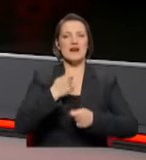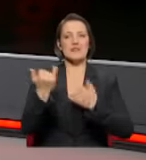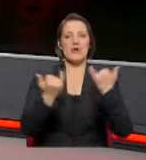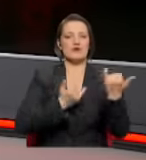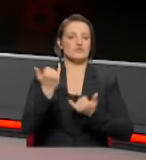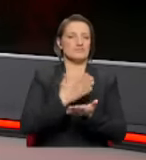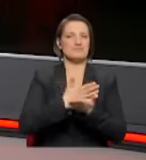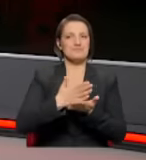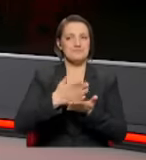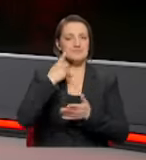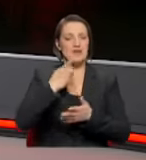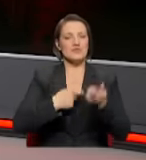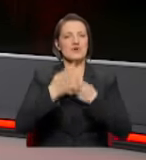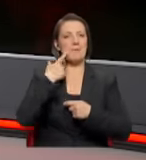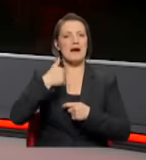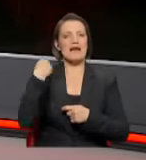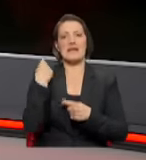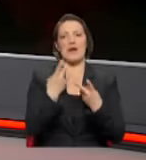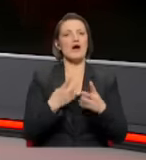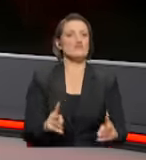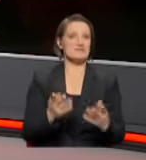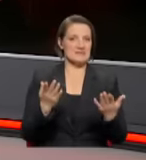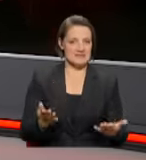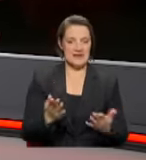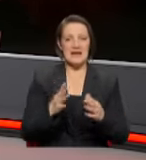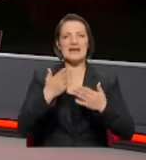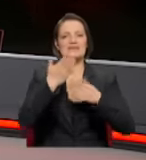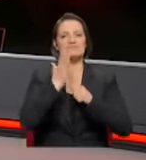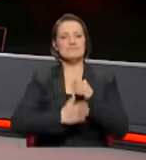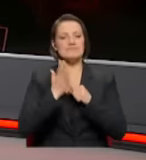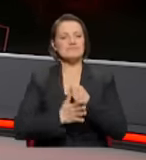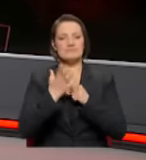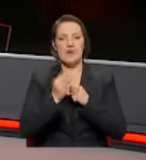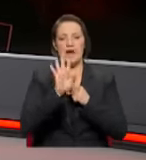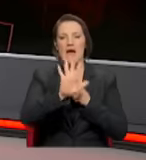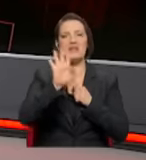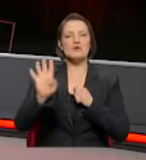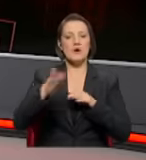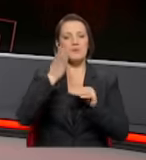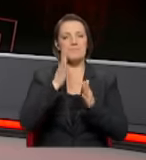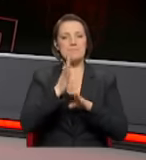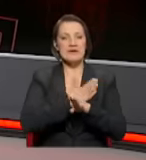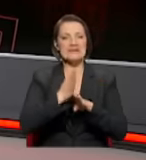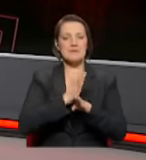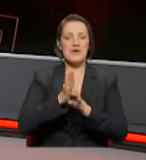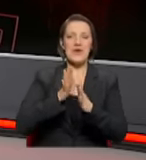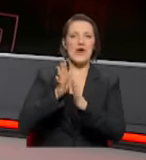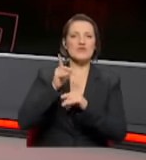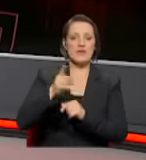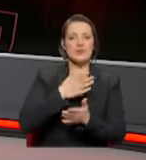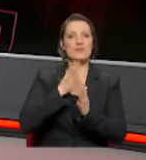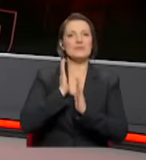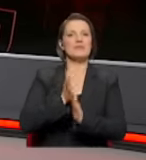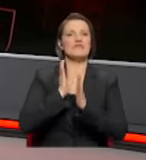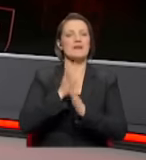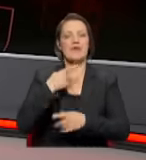tartışması sürüyor. Ticaret Bakanlığı yeni açıklamasında kısıtlama getirilen 54 ürün grubunun ihracatının devam